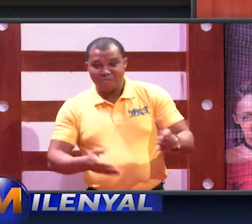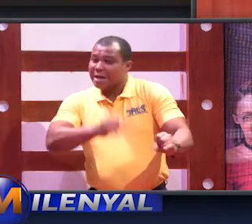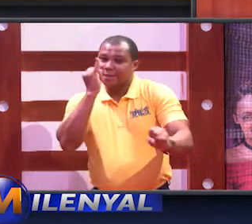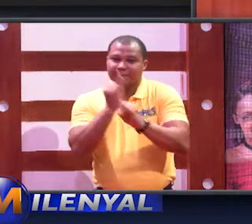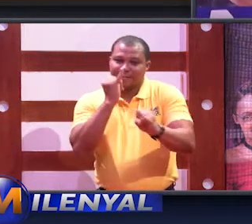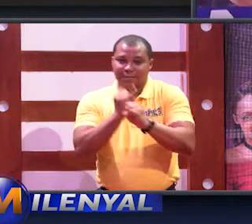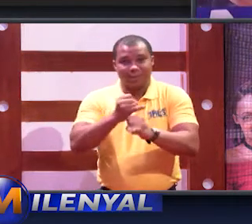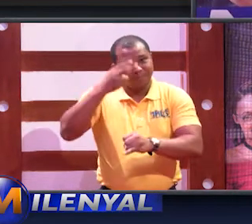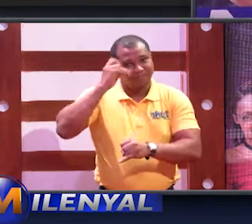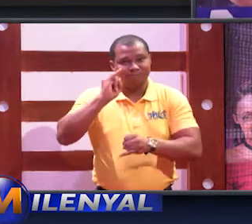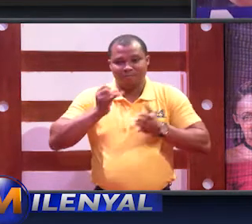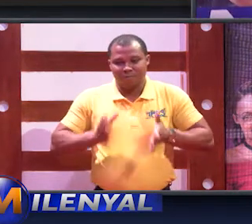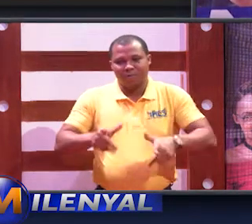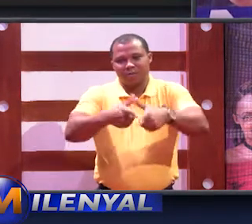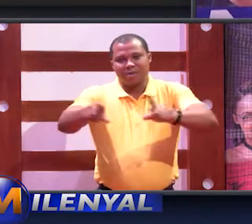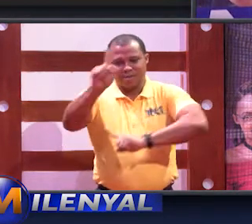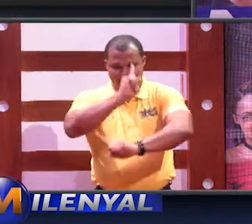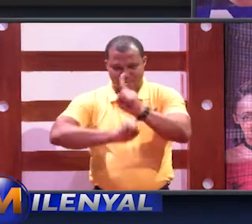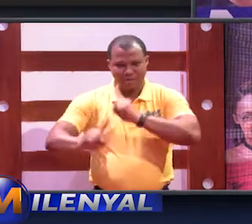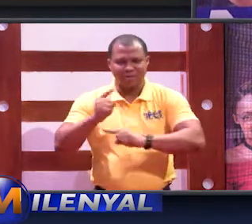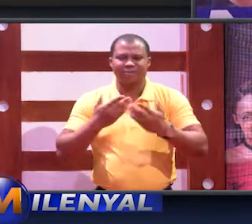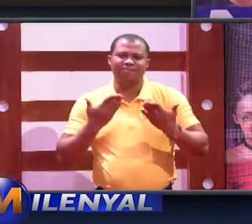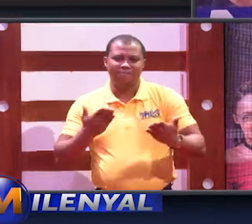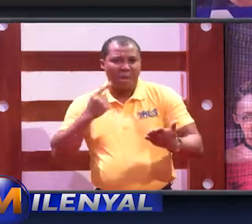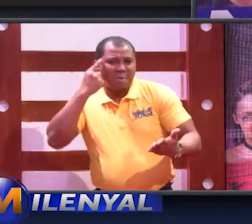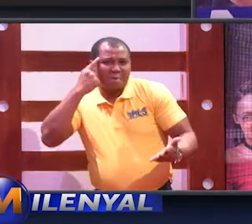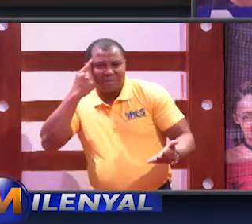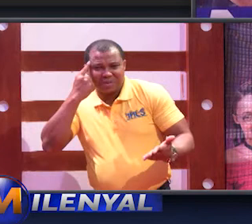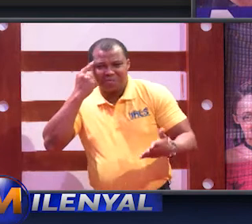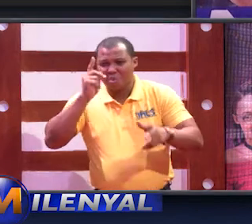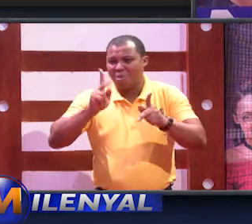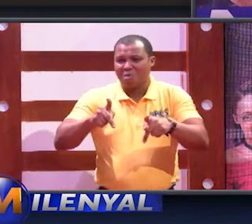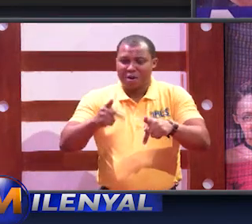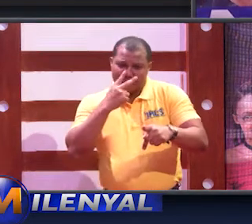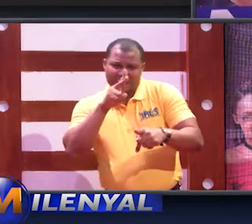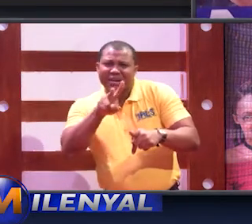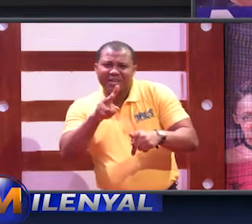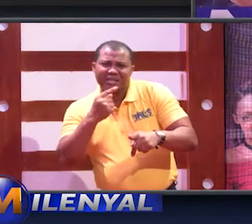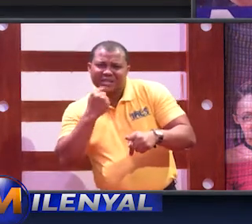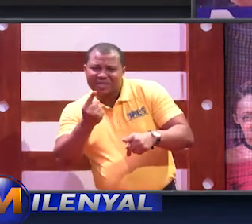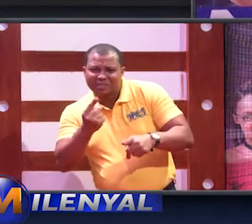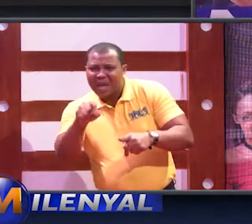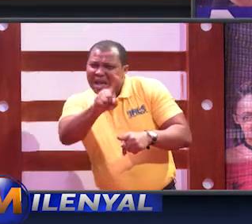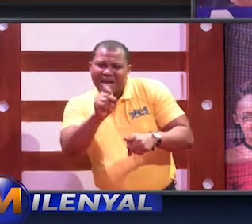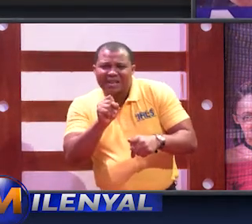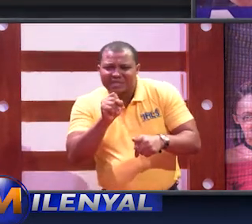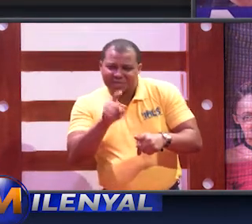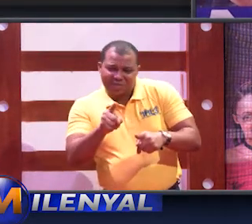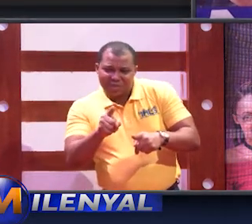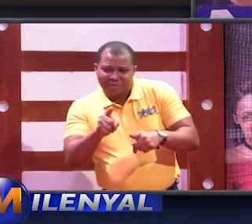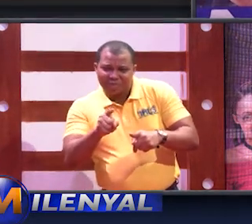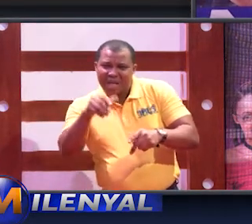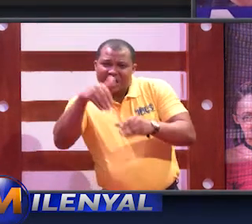Institut haïtien langue des signes. Moi c'est que au monde qui a regardé la genwa dit est-ce que et